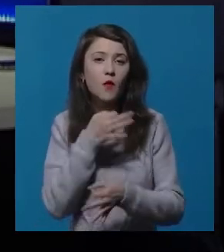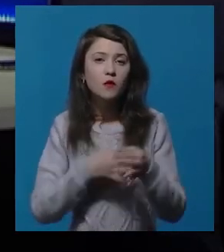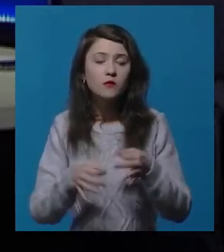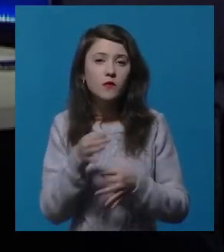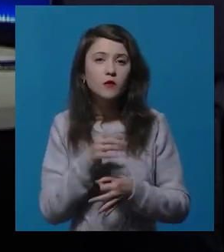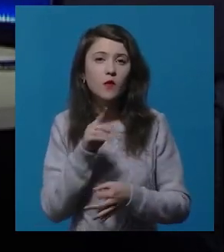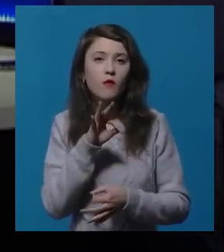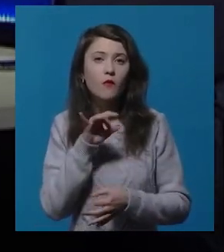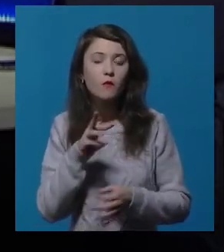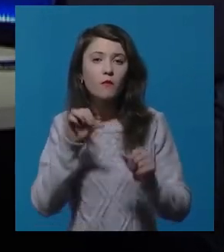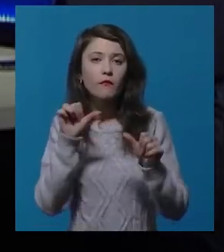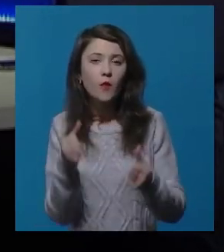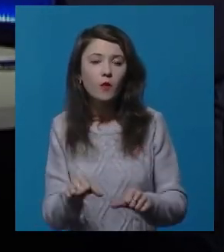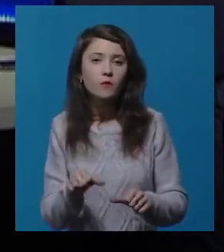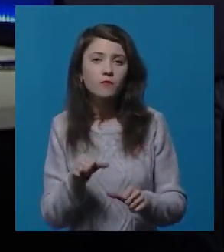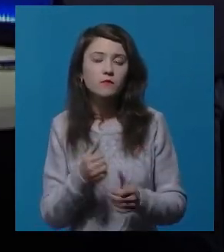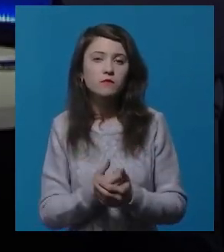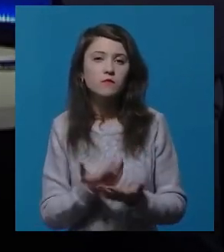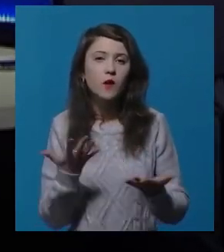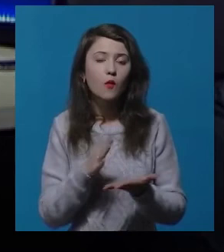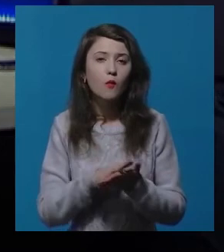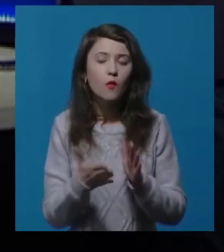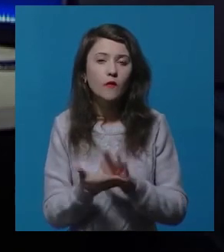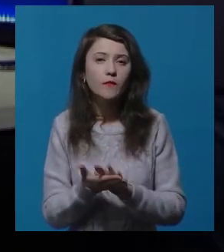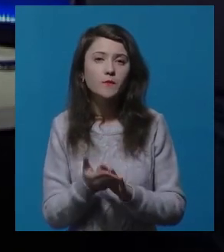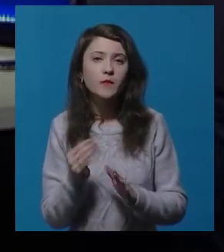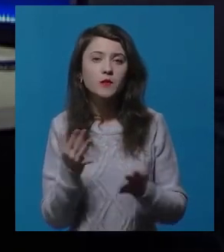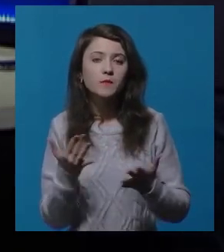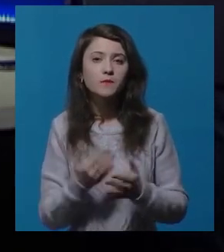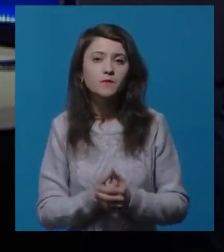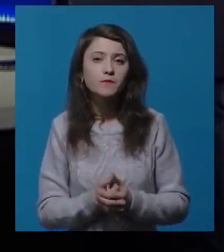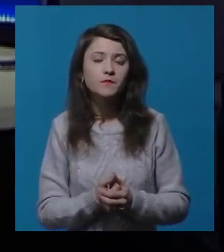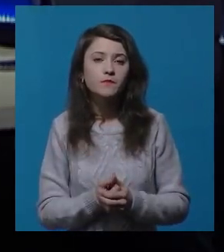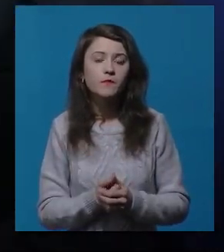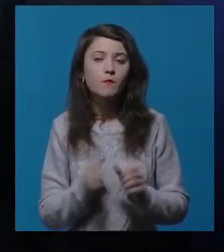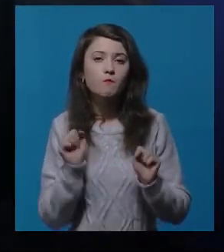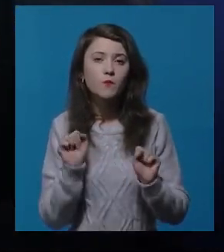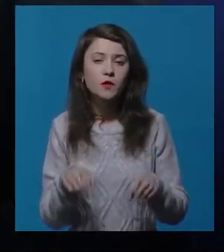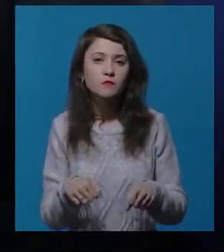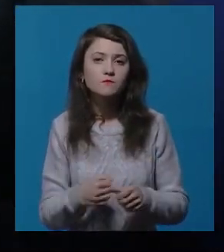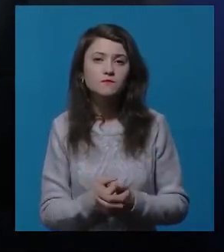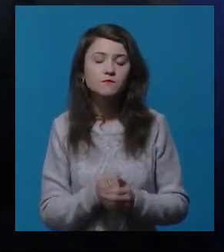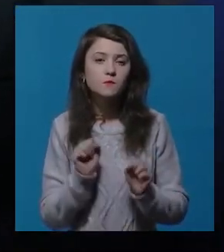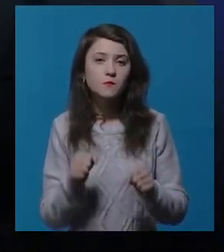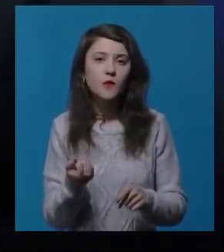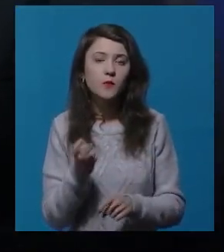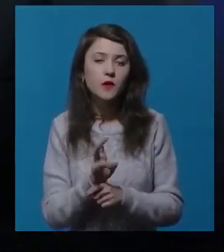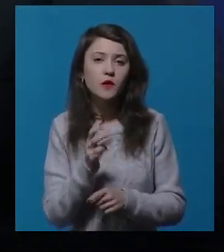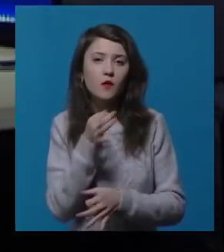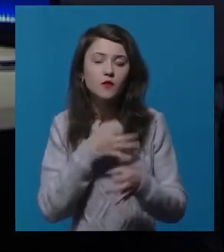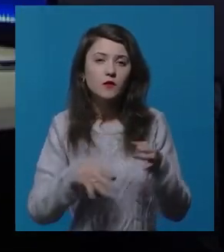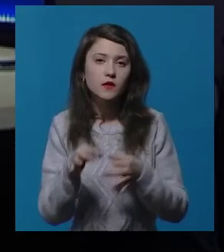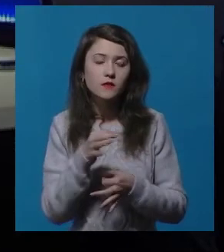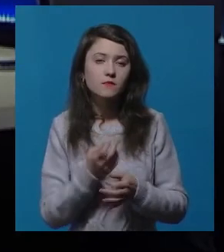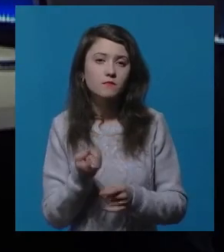форми цього договору, істотних умов цього договору, чи передбачено, чи може людина, вона може прийти і проконсультуватися. Проконсультуватися. Звичайно.